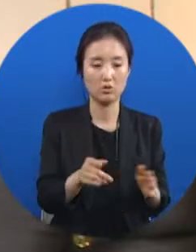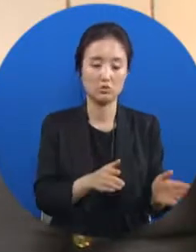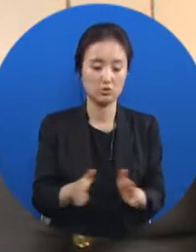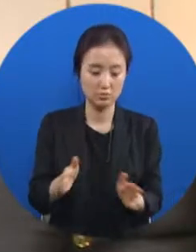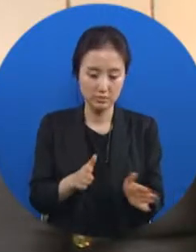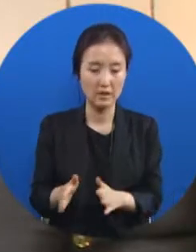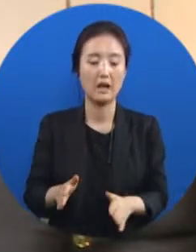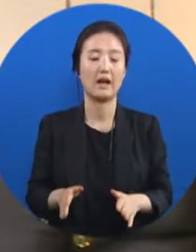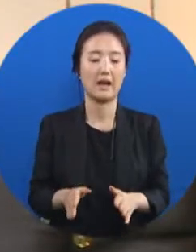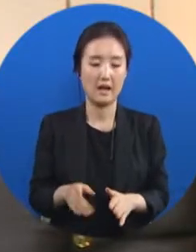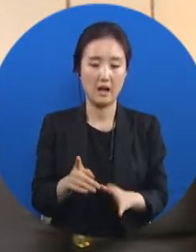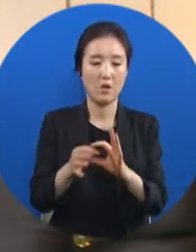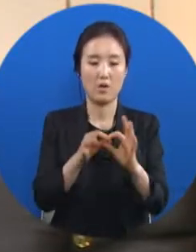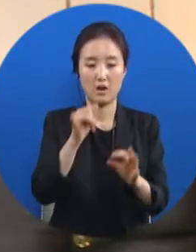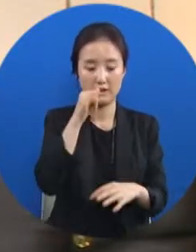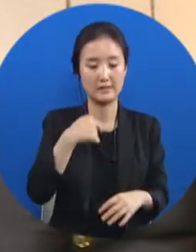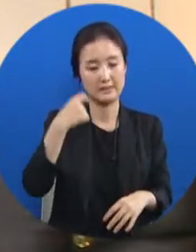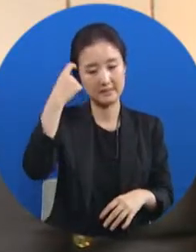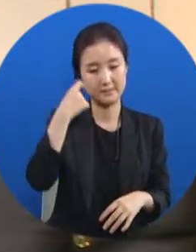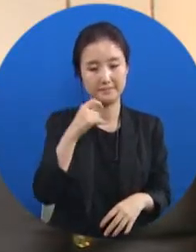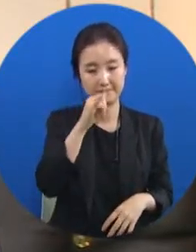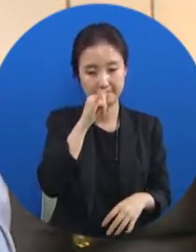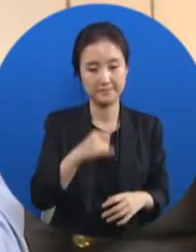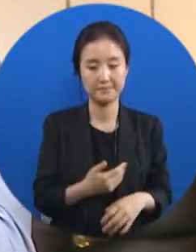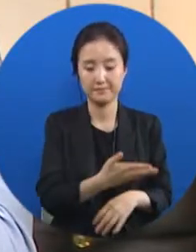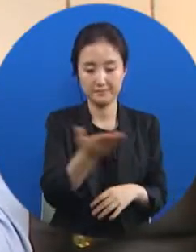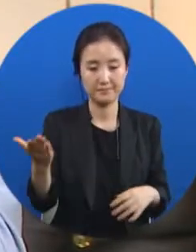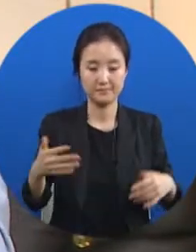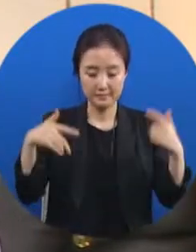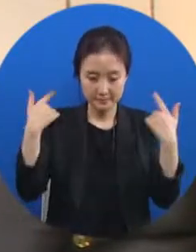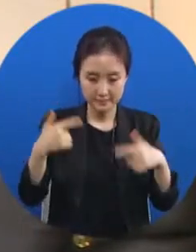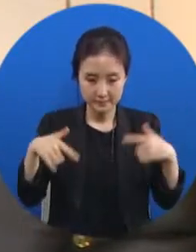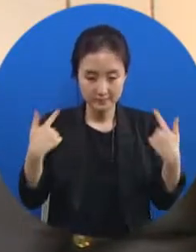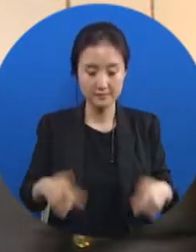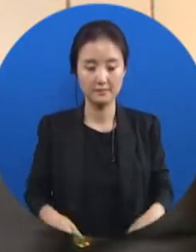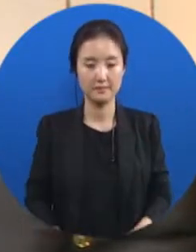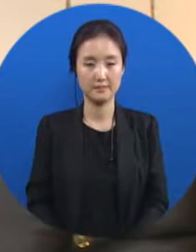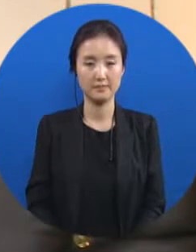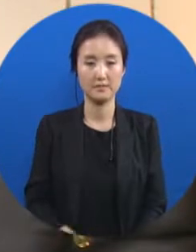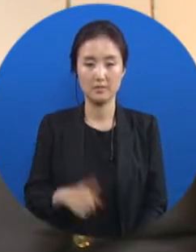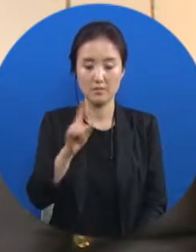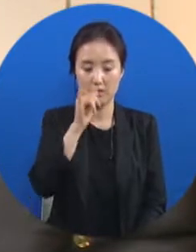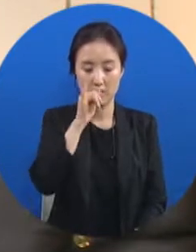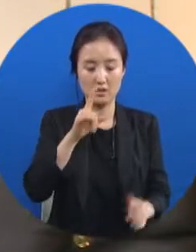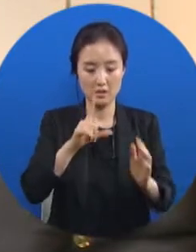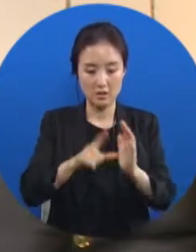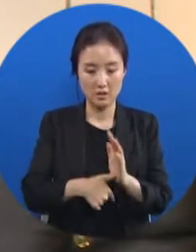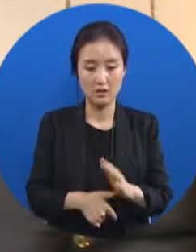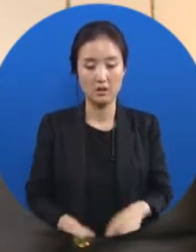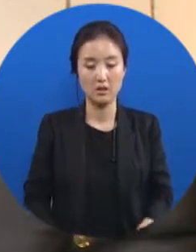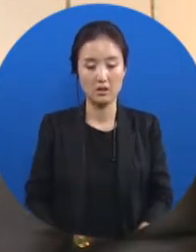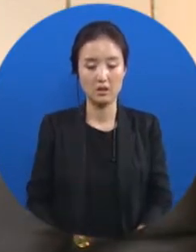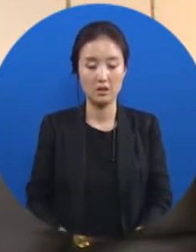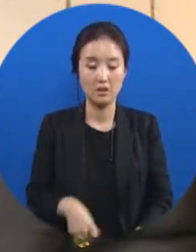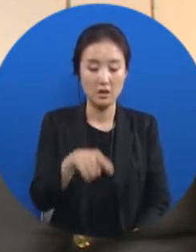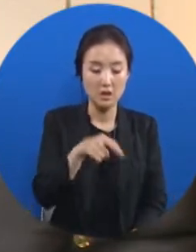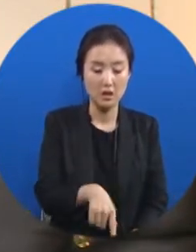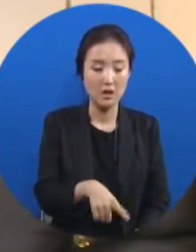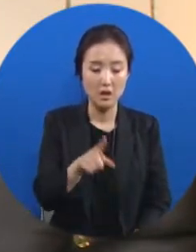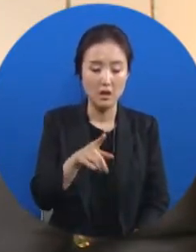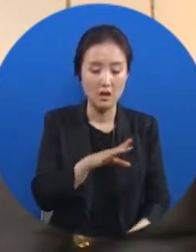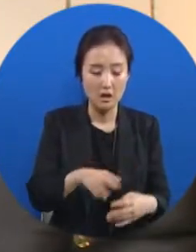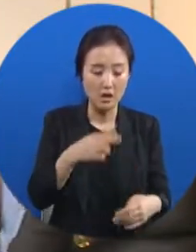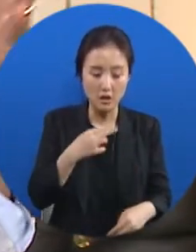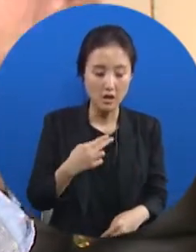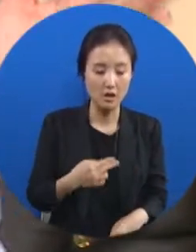준비해놨구나 라는 게 전 느껴졌습니다. 그래서 여러분들도 항상 뭔가가 있을 때마다 야 이거밖에 없어가